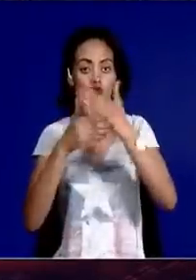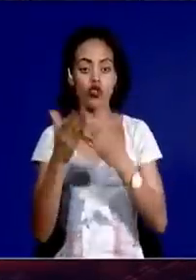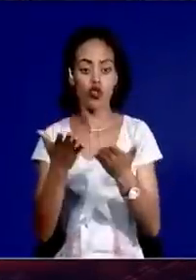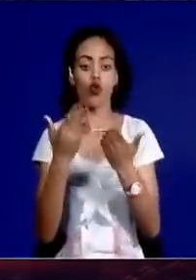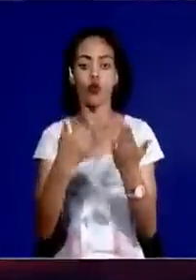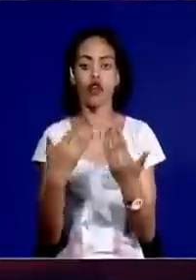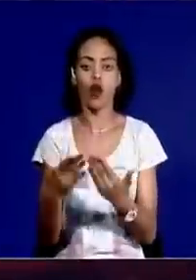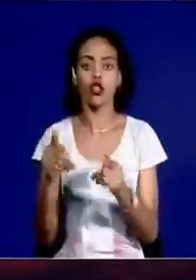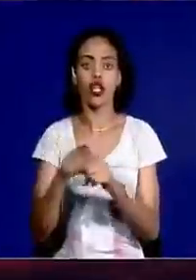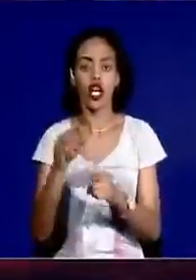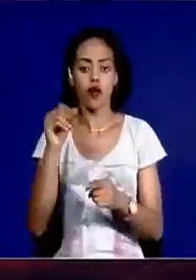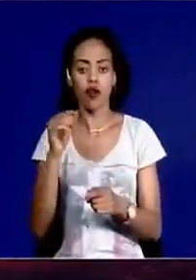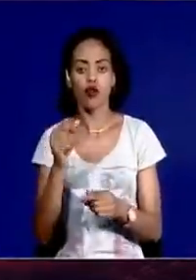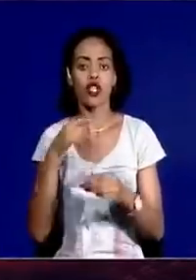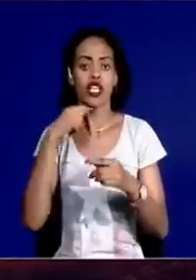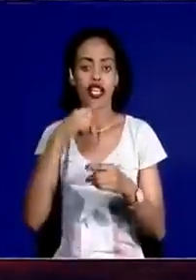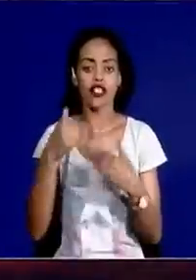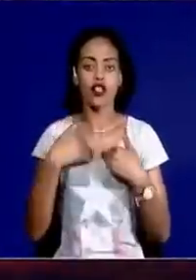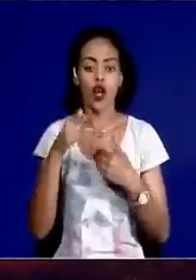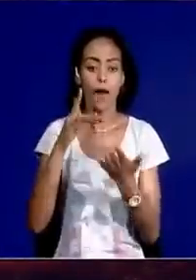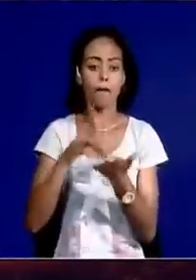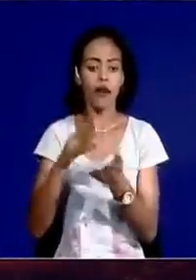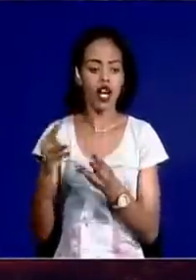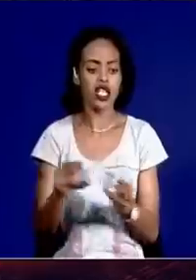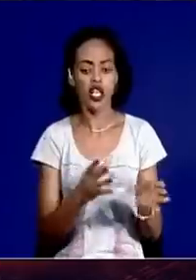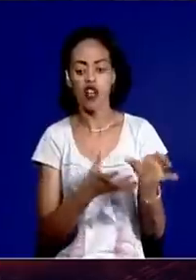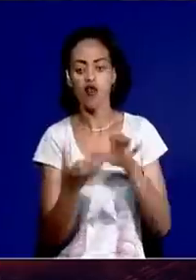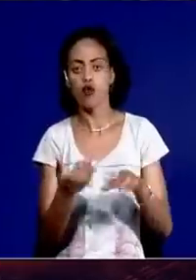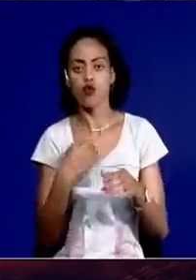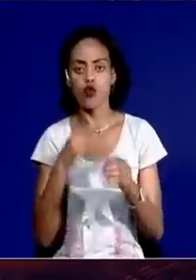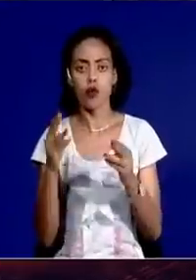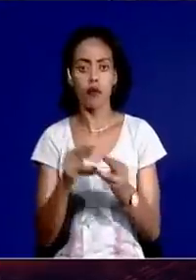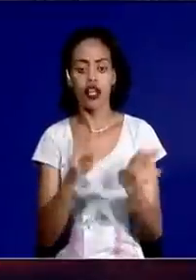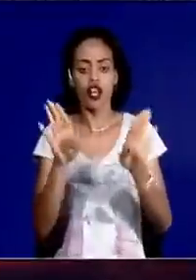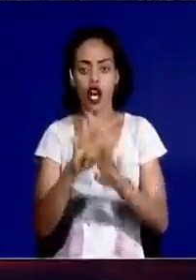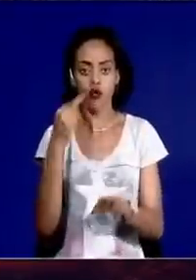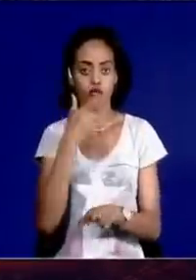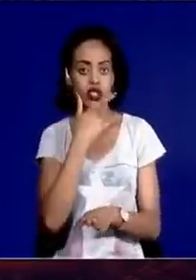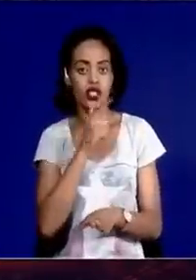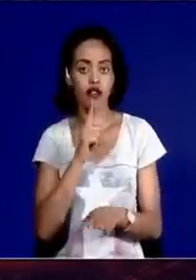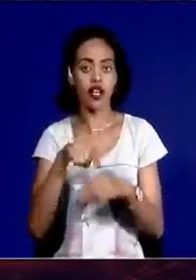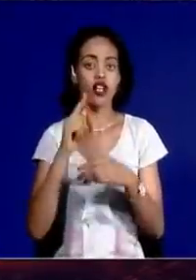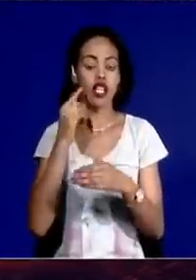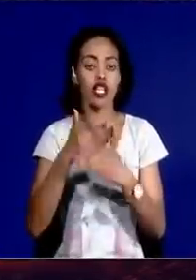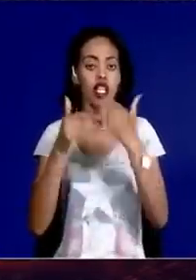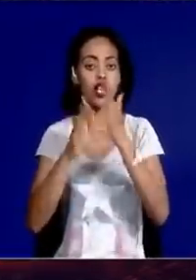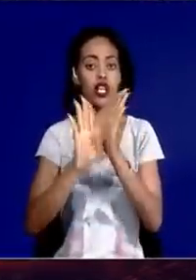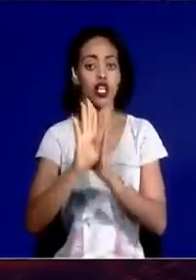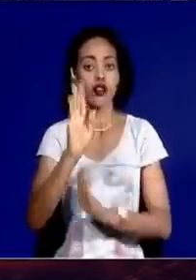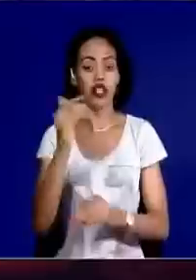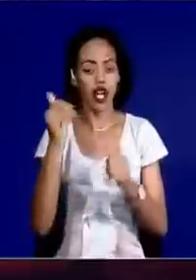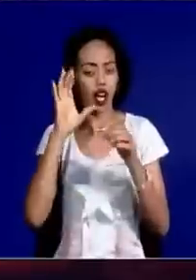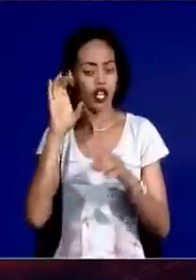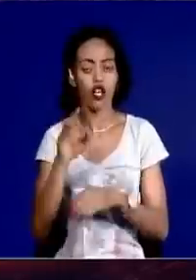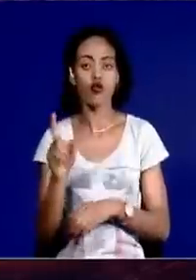تنتقى كم حشوات هنديونا حمدن أما خلت أرجع فسيسوم من قدرتات قعصون عزبينا هنتقطات مسرحهم ولا كان عبيد حنت كتمات أجدا